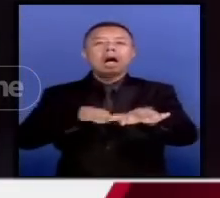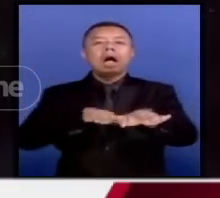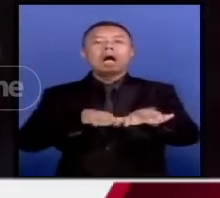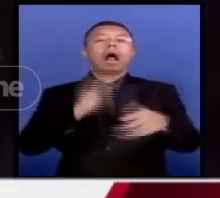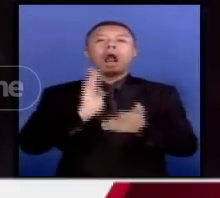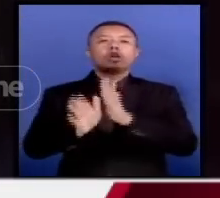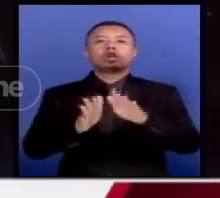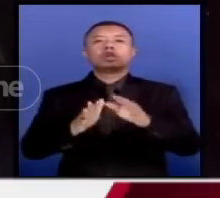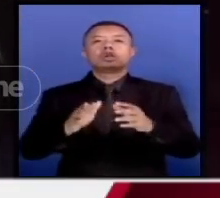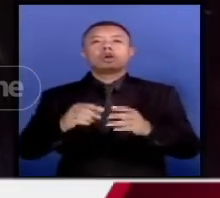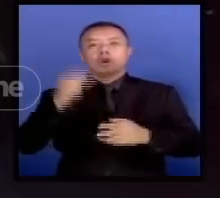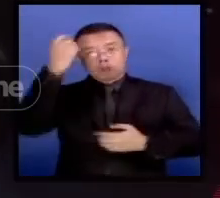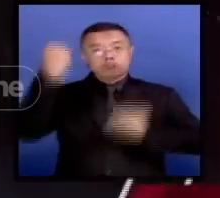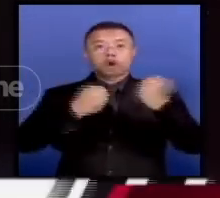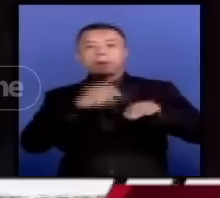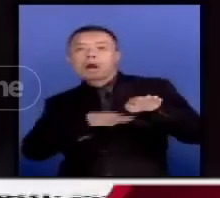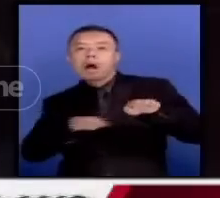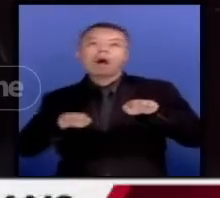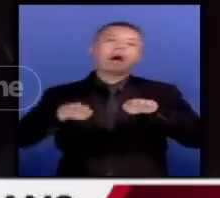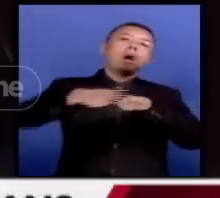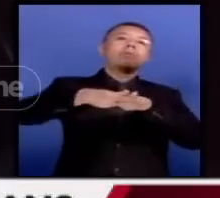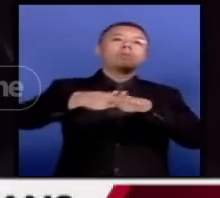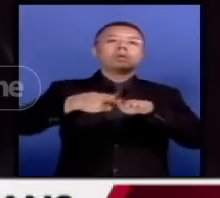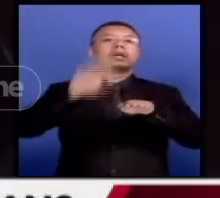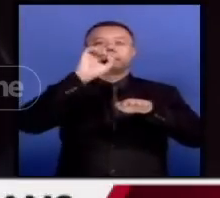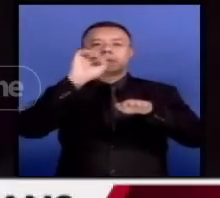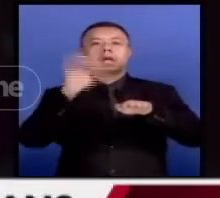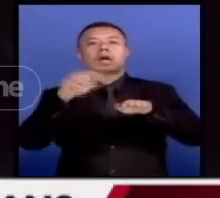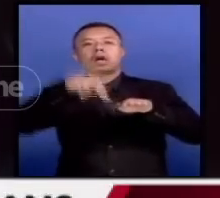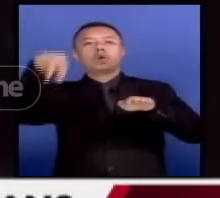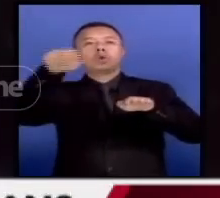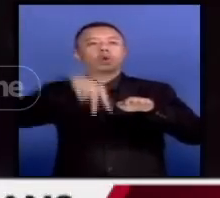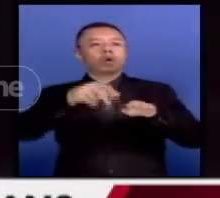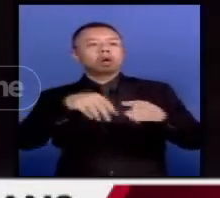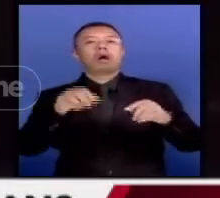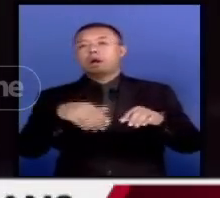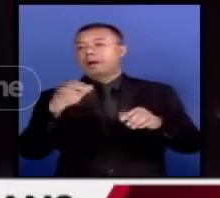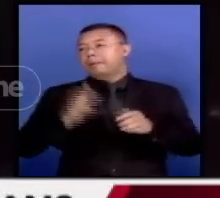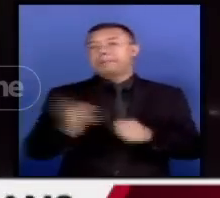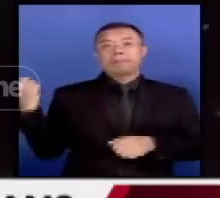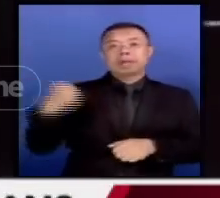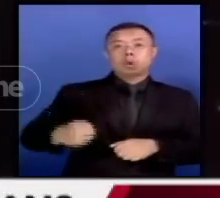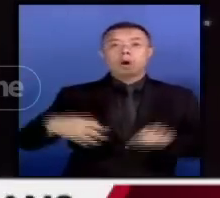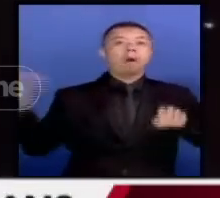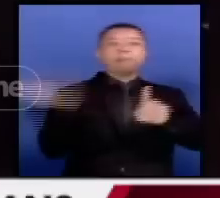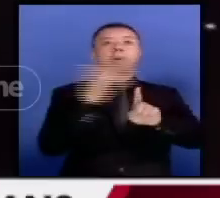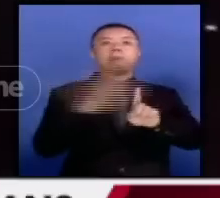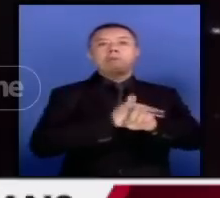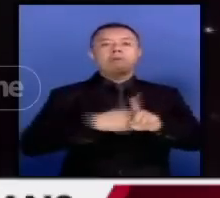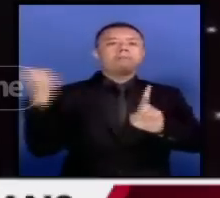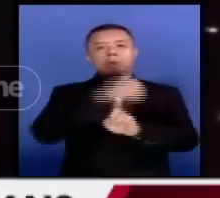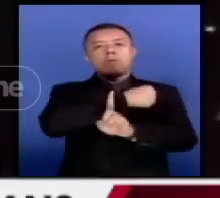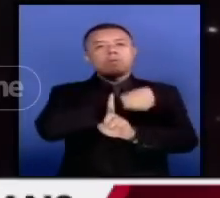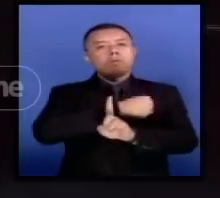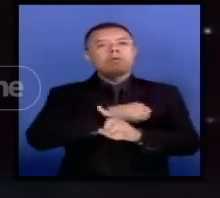Langsung supir ambulannya memperhatikan si supir bapak tua itu, dipukul pintunya, langsung ditonjokin si bapak tuanya